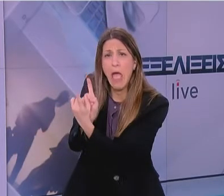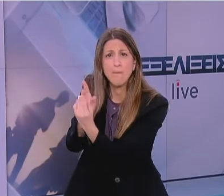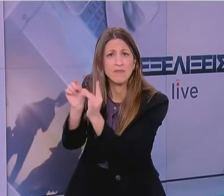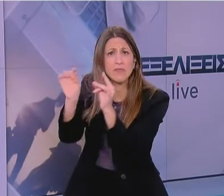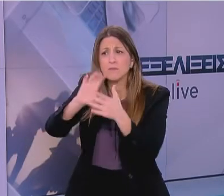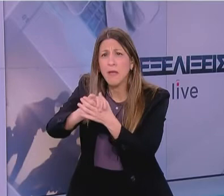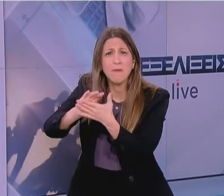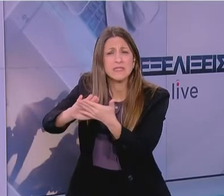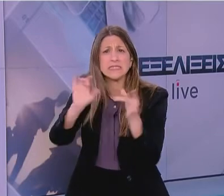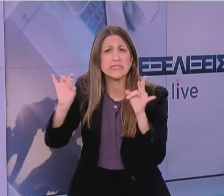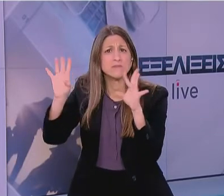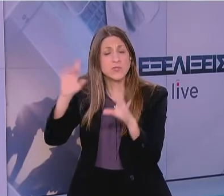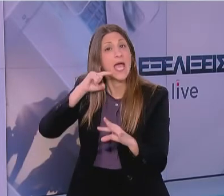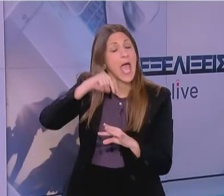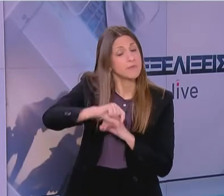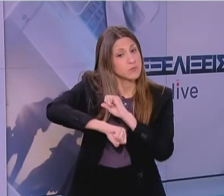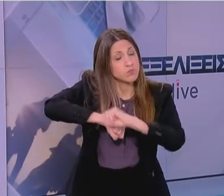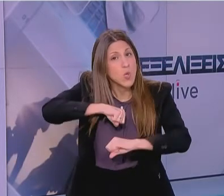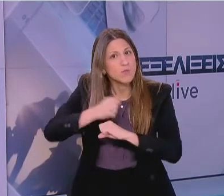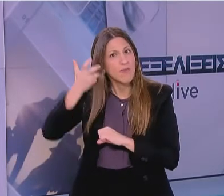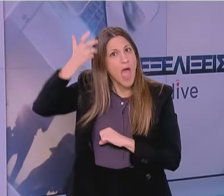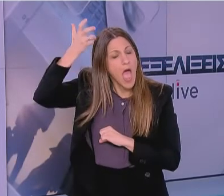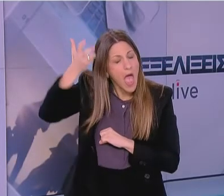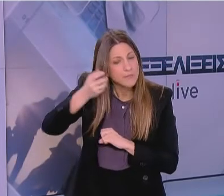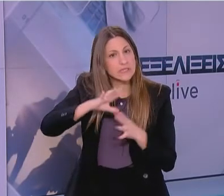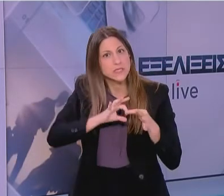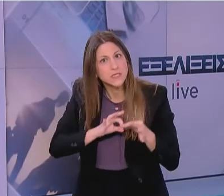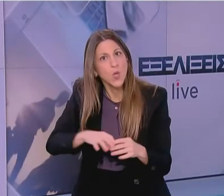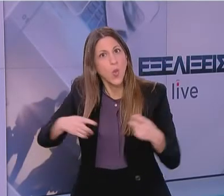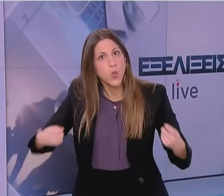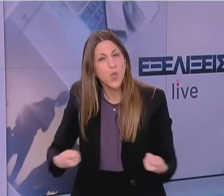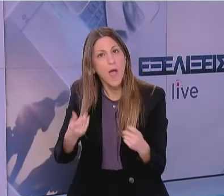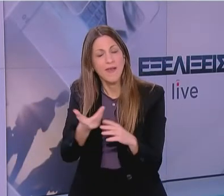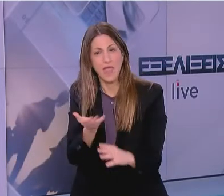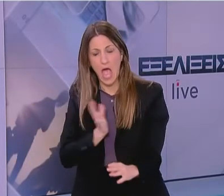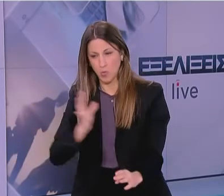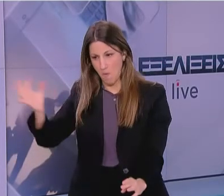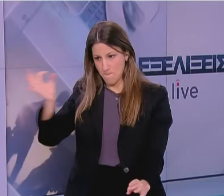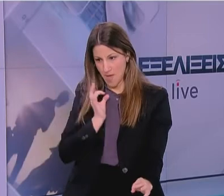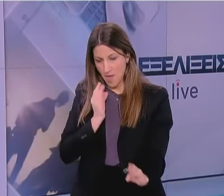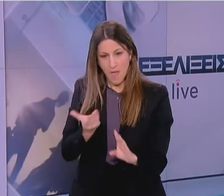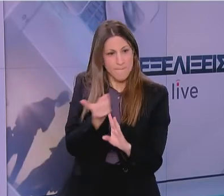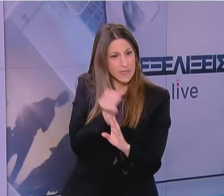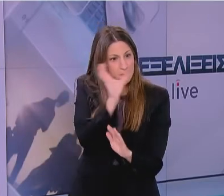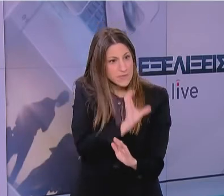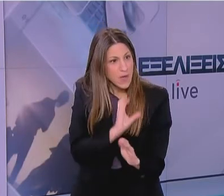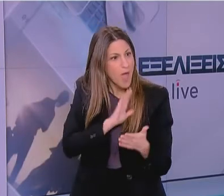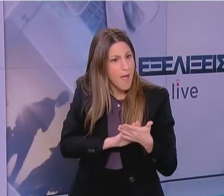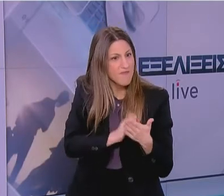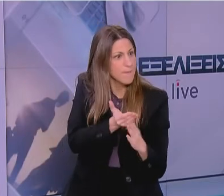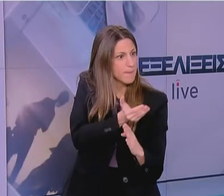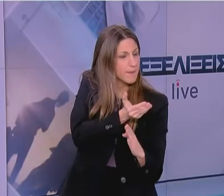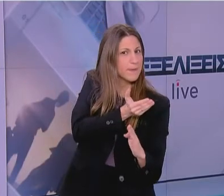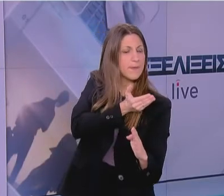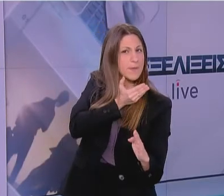πολλή δυσκολία συνεχίζουμε στην πατρίδα μας, επιστήμονες που έχουν ξεπεράσει τους εαυτούς τους, οι συνάδελφοί μου στον Εθνικό Οργανισμό Δημόσιας Υγείας, σε